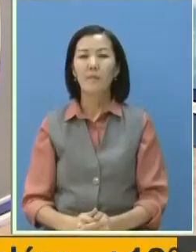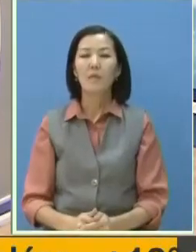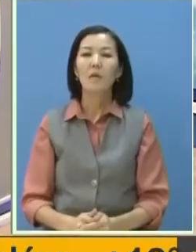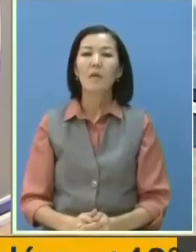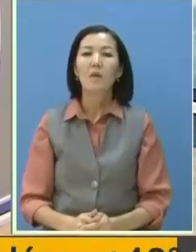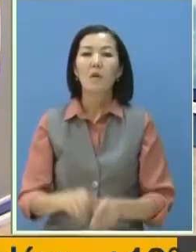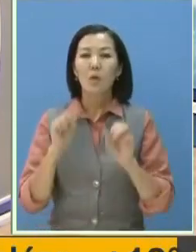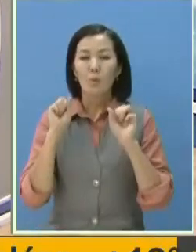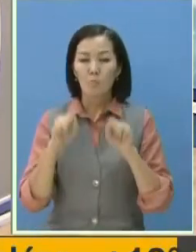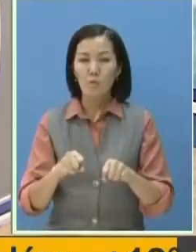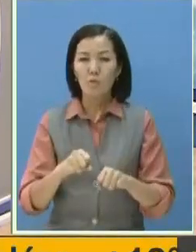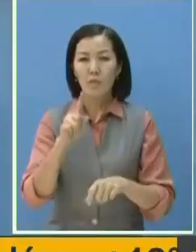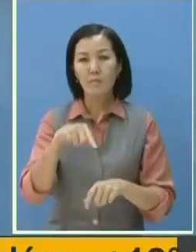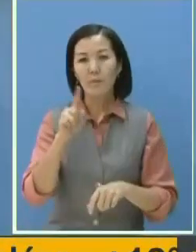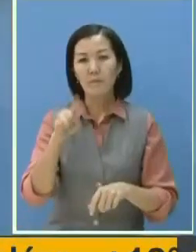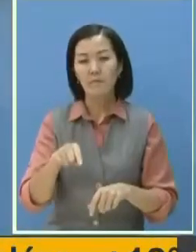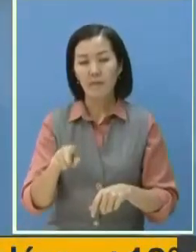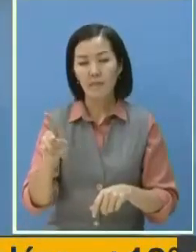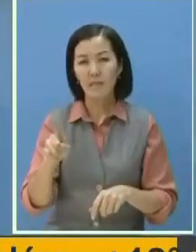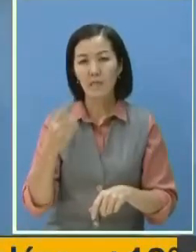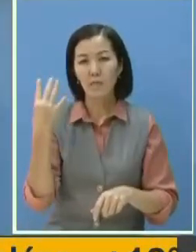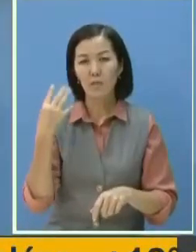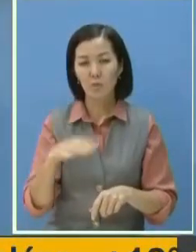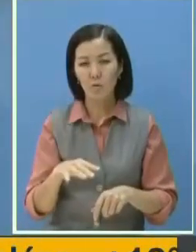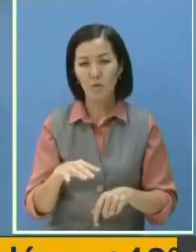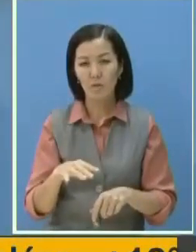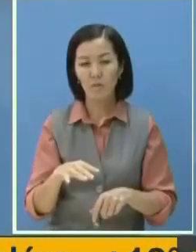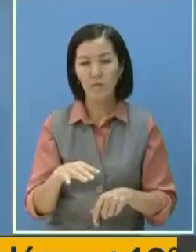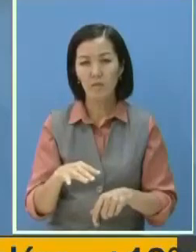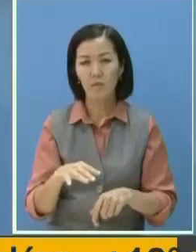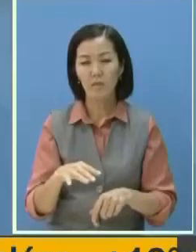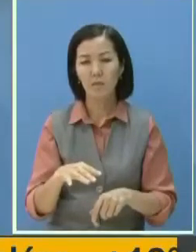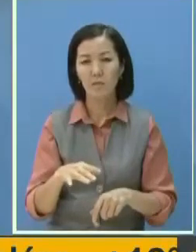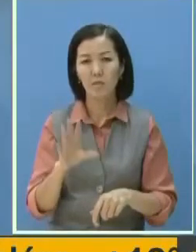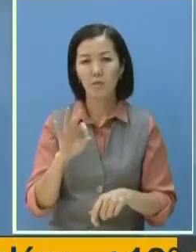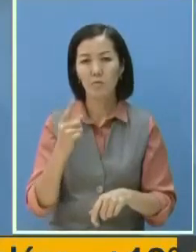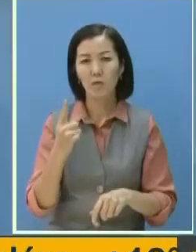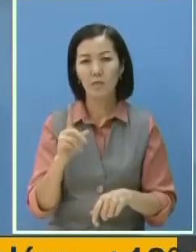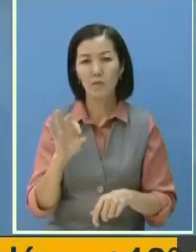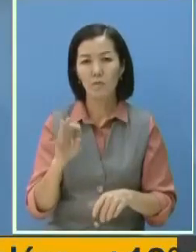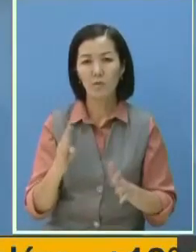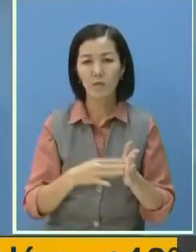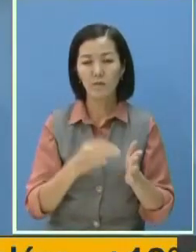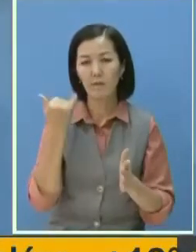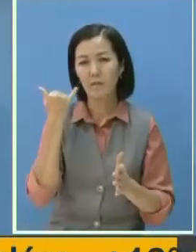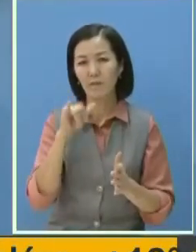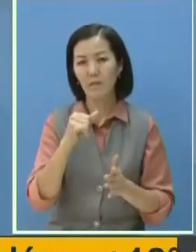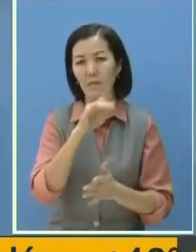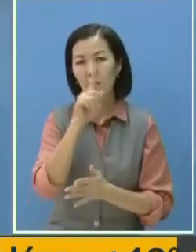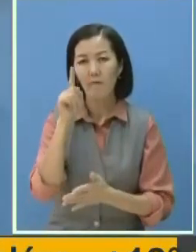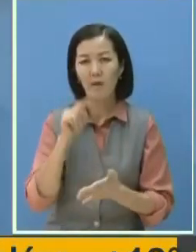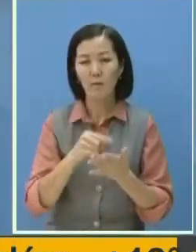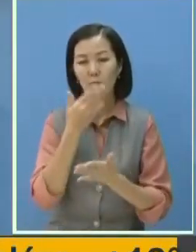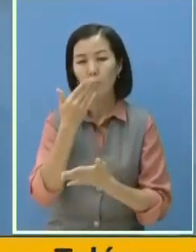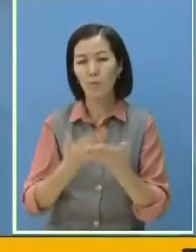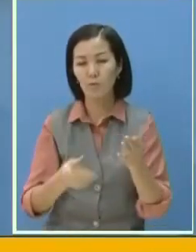эфира программы сегодня. Код города Талдыкурган 87282. И, собственно говоря, сам номер телефона 400109. Звоните, пожалуйста, и задавайте свои